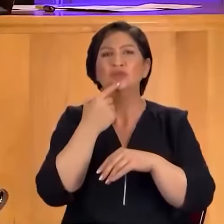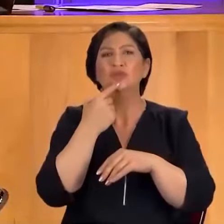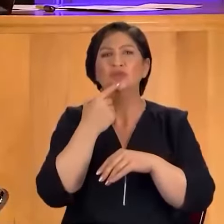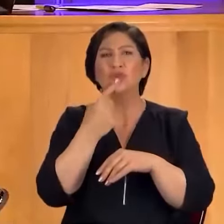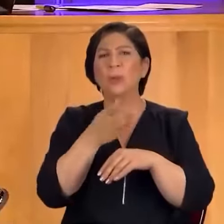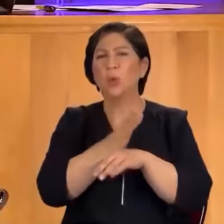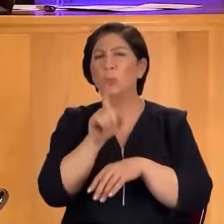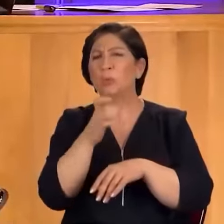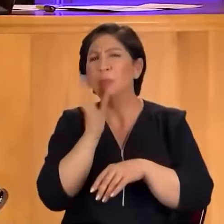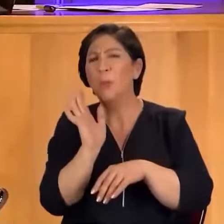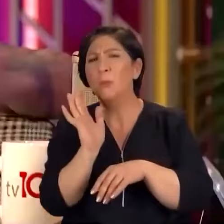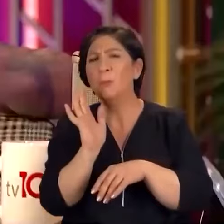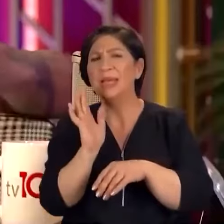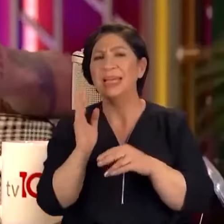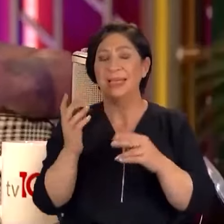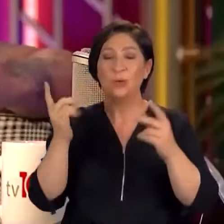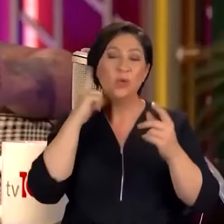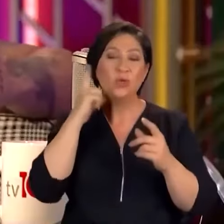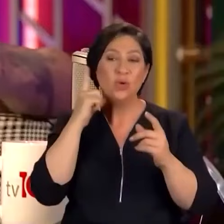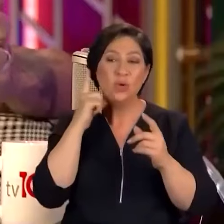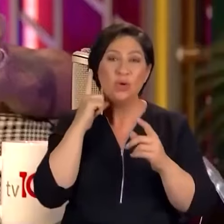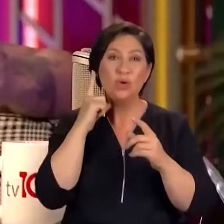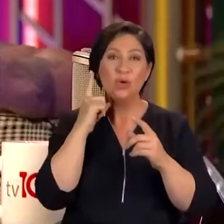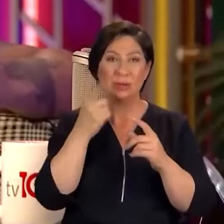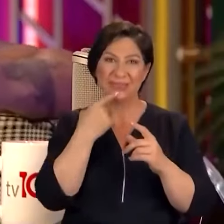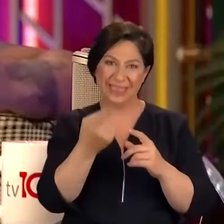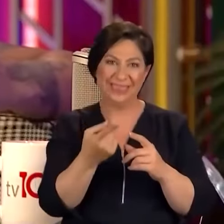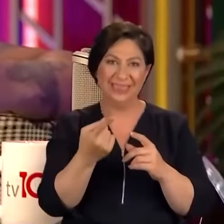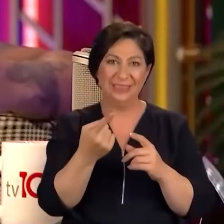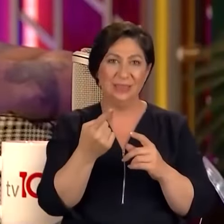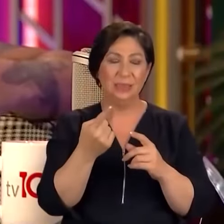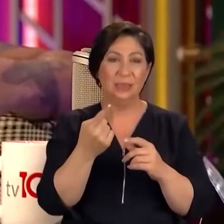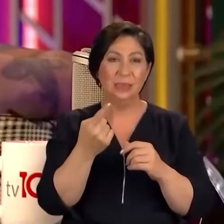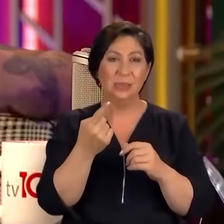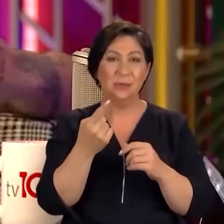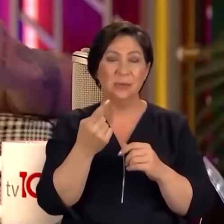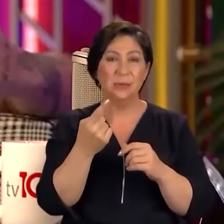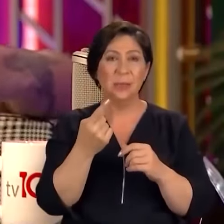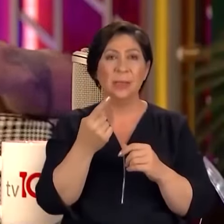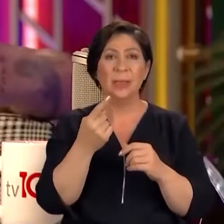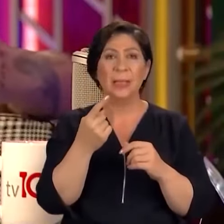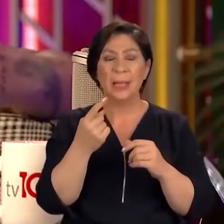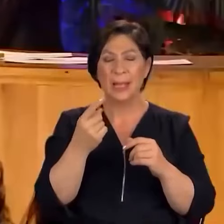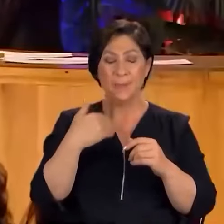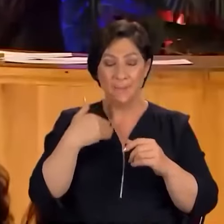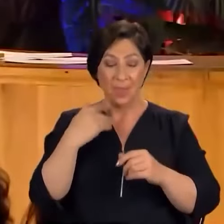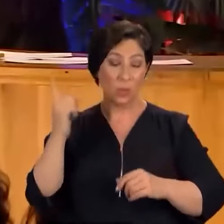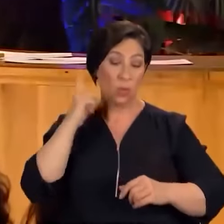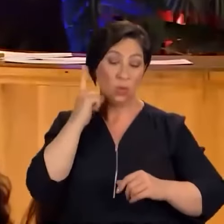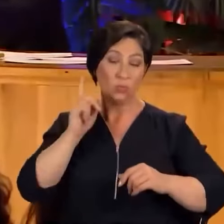söylüyorum, tanınmak ya da ünlü olmak denir buna. Yani bilinirliğim geç oldu